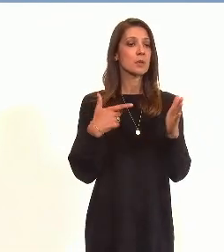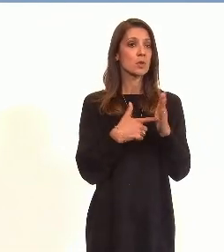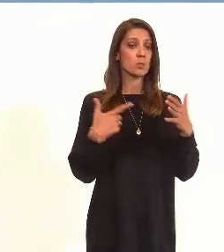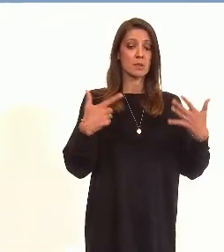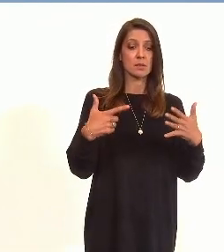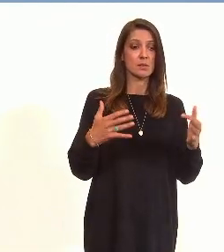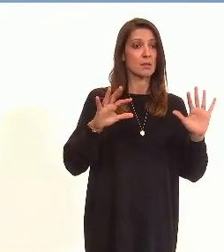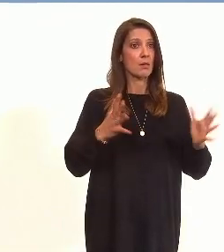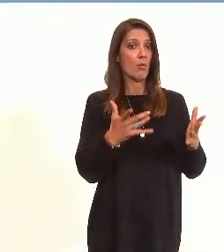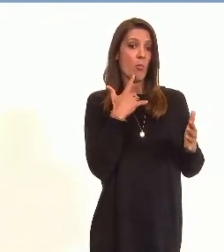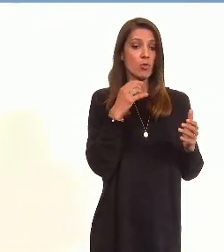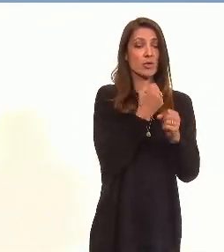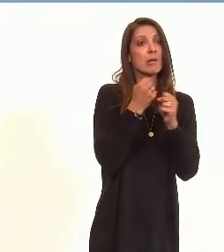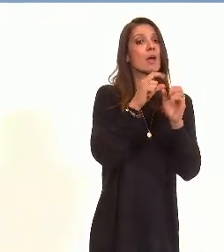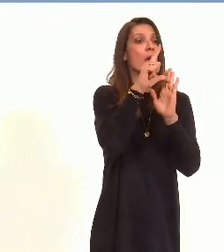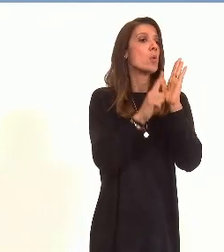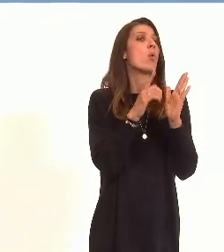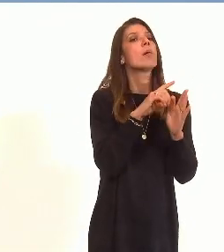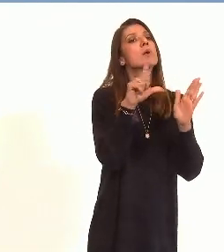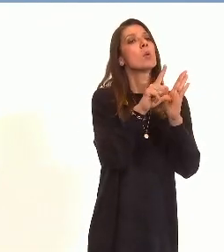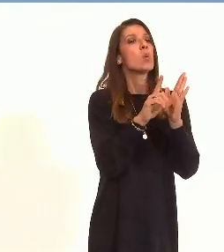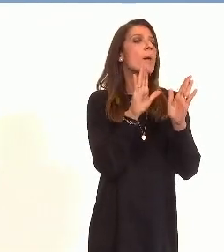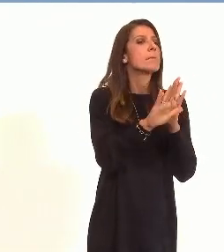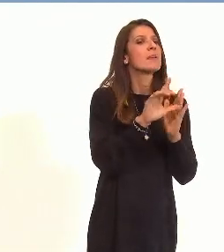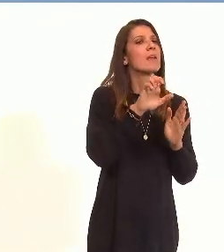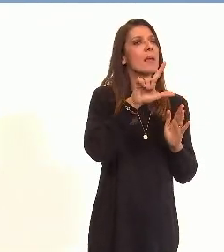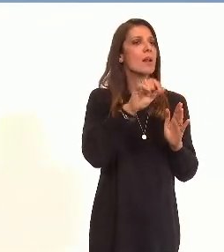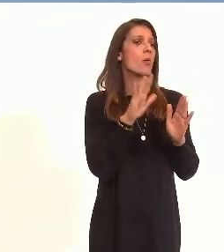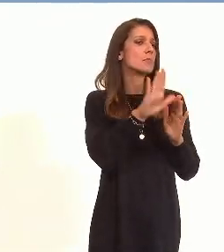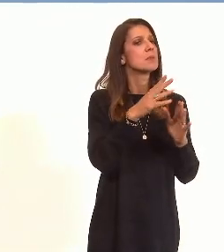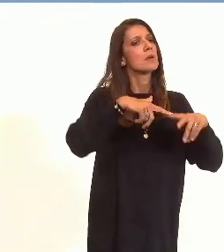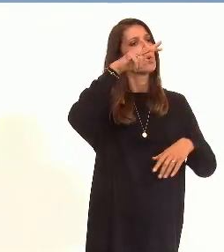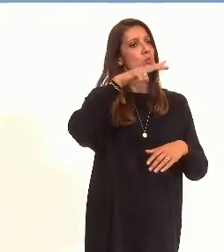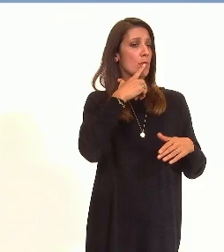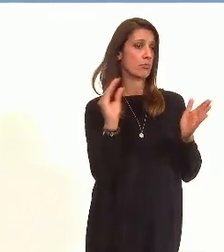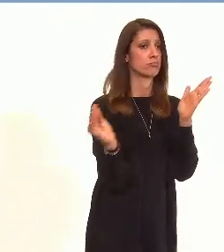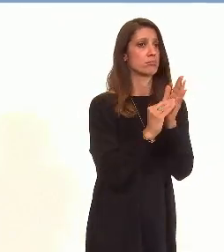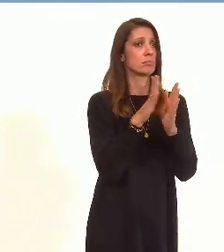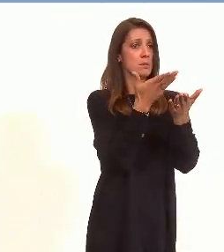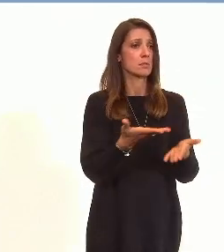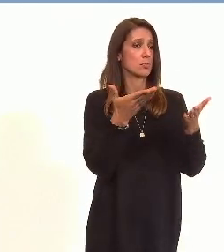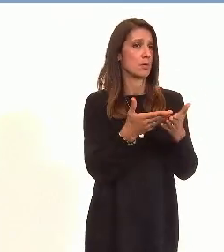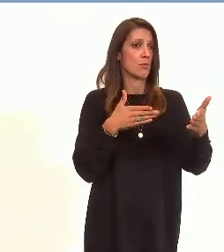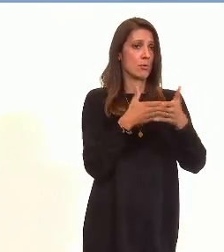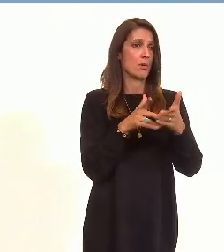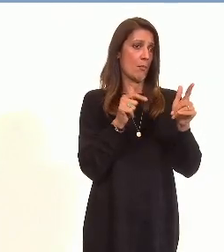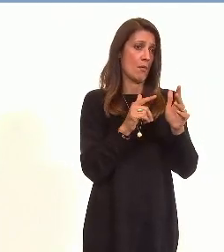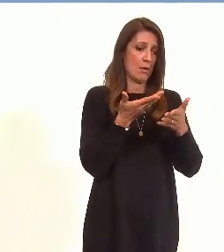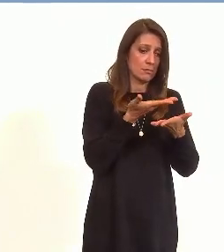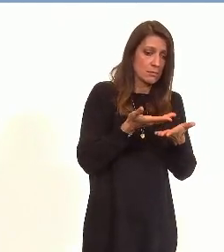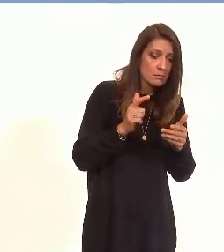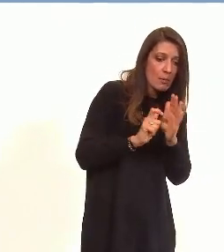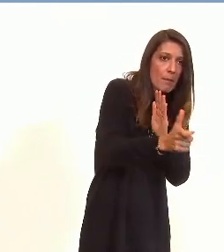dans la loi Elan, qui est la loi sur le logement. Elles ont eu lieu dans la loi France Travail, dans la loi Plein Emploi, pardon.